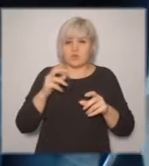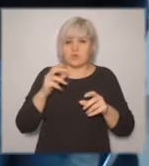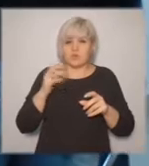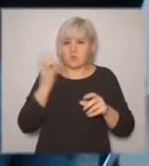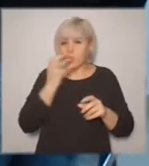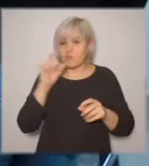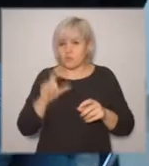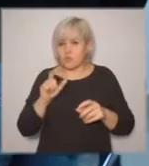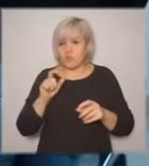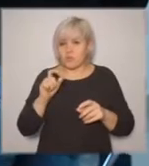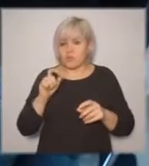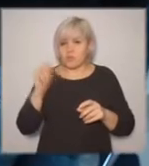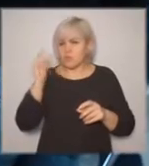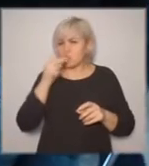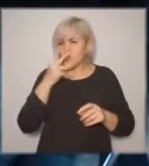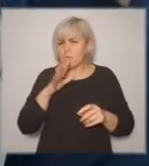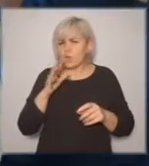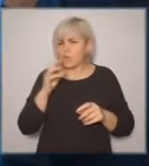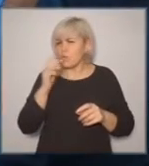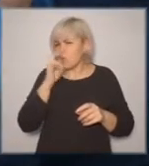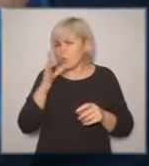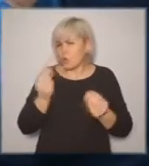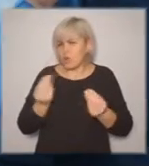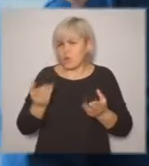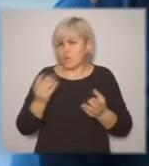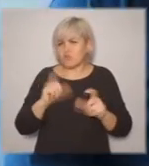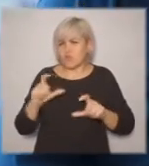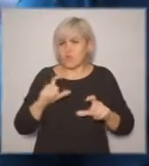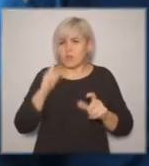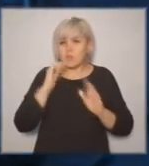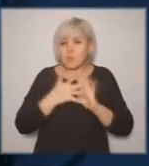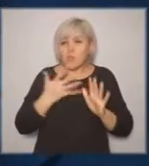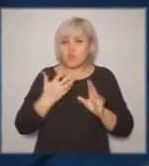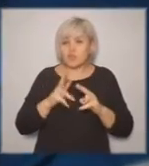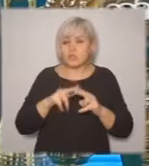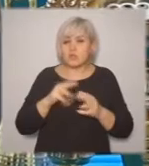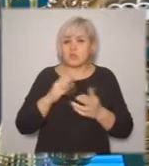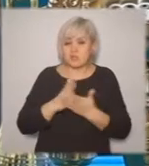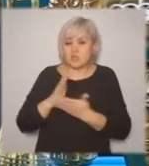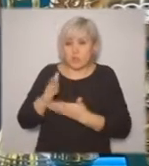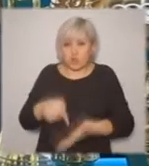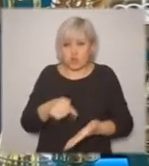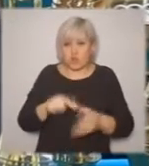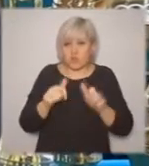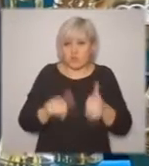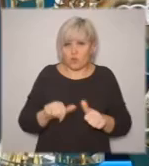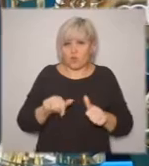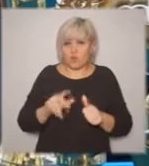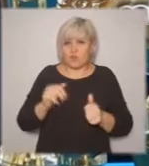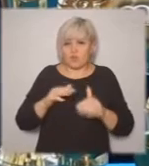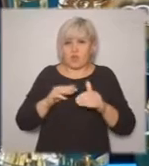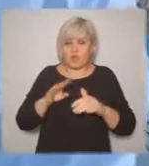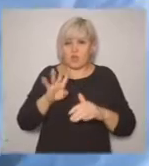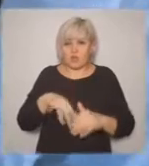взгляд, это фигура, которая компенсирует преимущество любой другой фигуры.